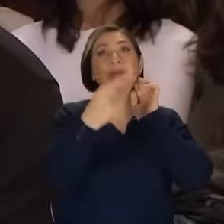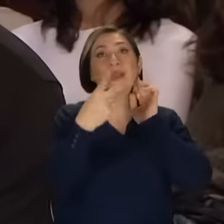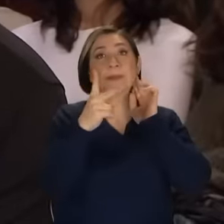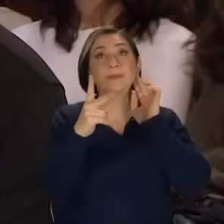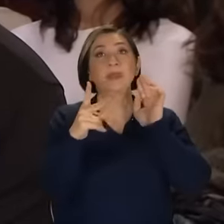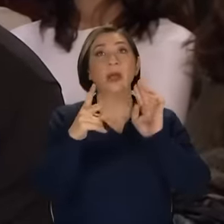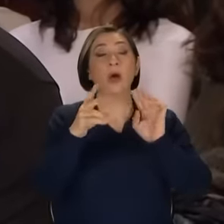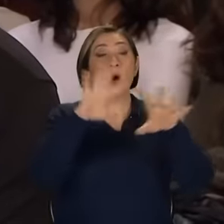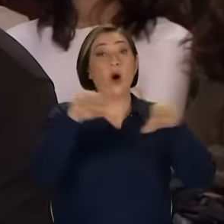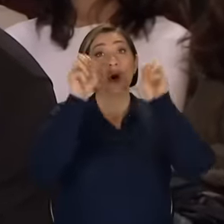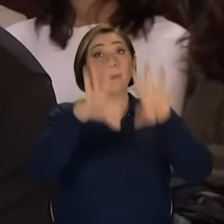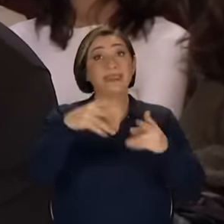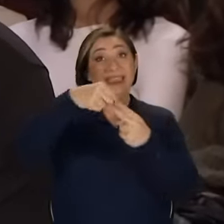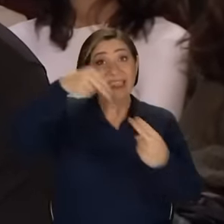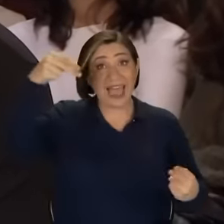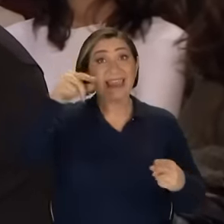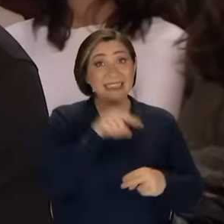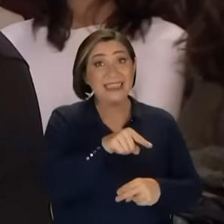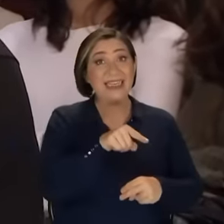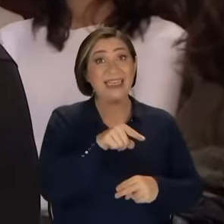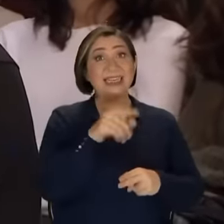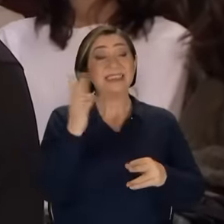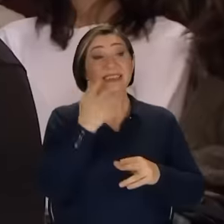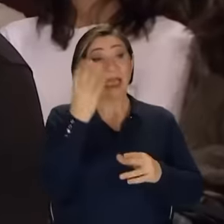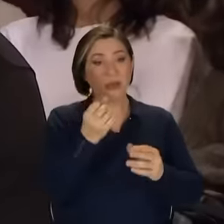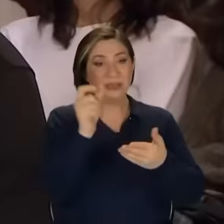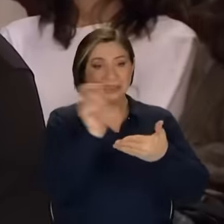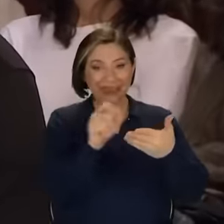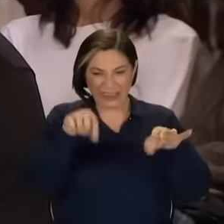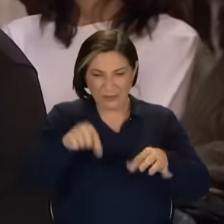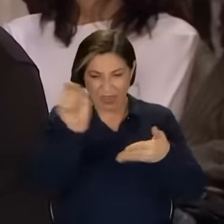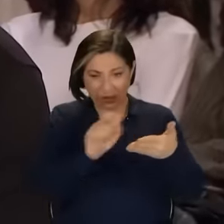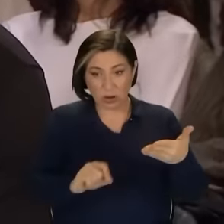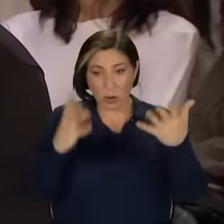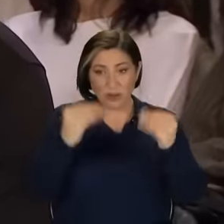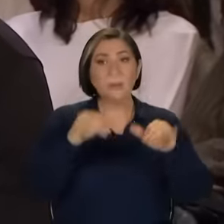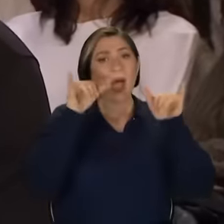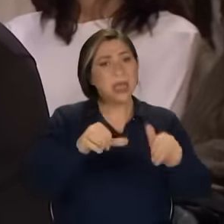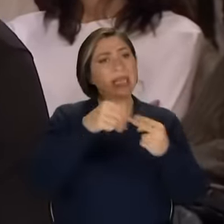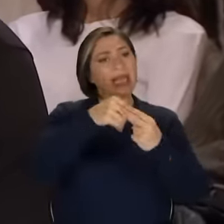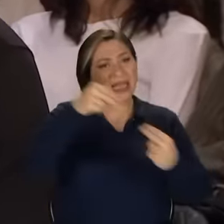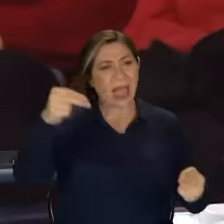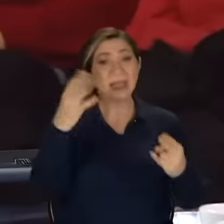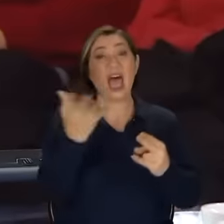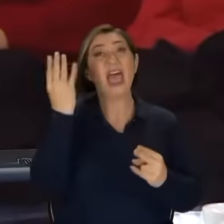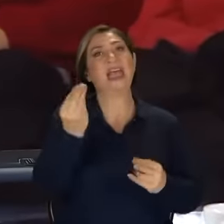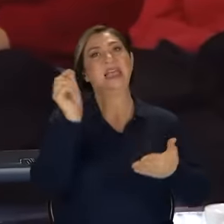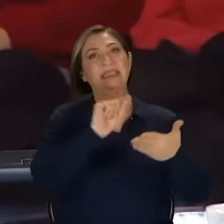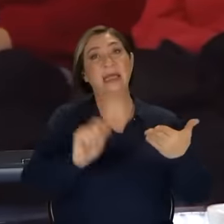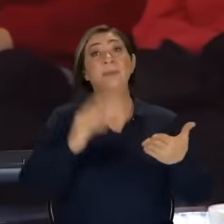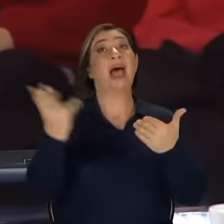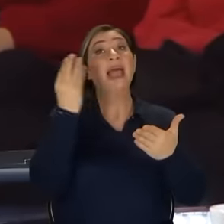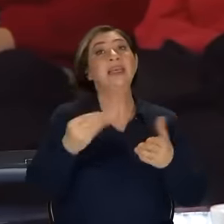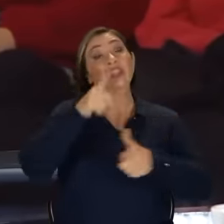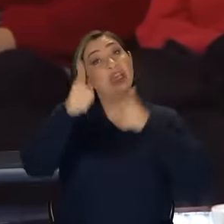Yani Hokkabaz'ın hikayesini ve daha doğrusu senaryoyu şimdi yazacak olsam aynı öyküyü çok daha iyi yazarım, daha iyi